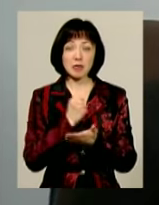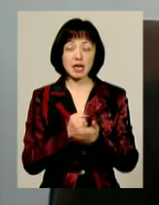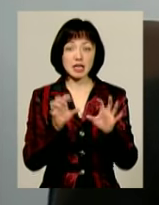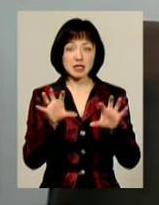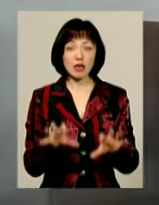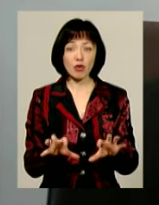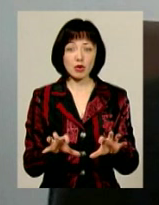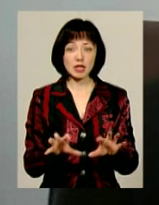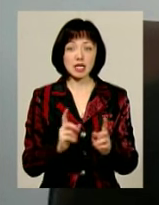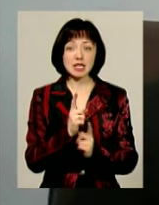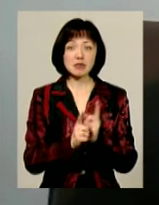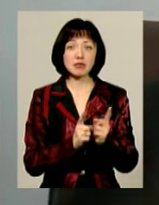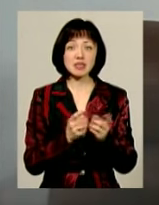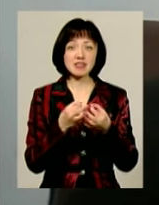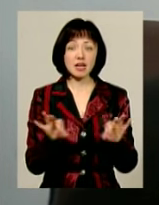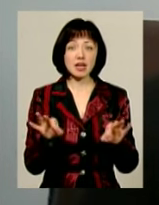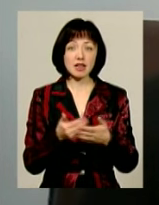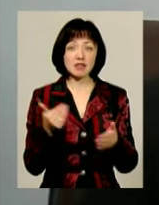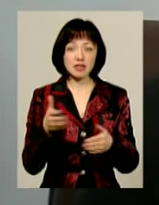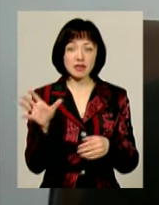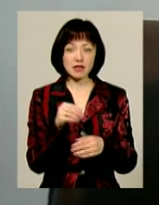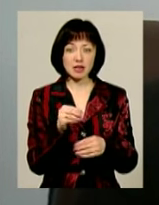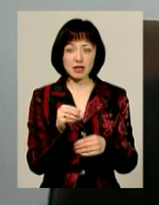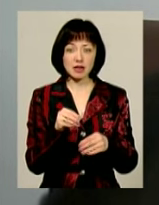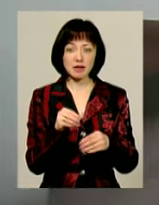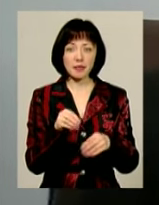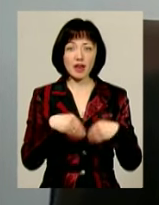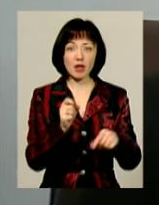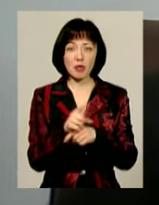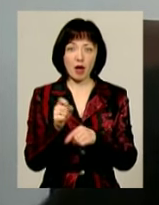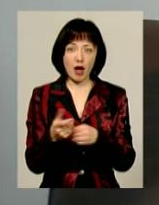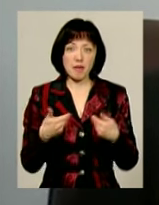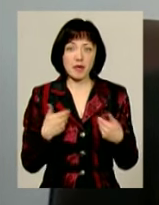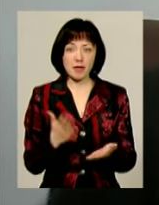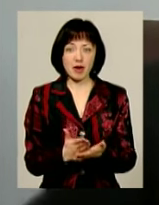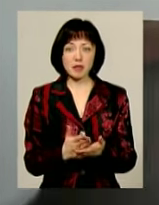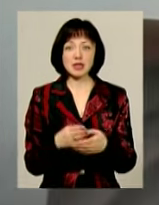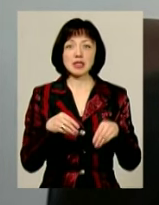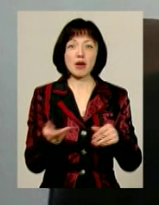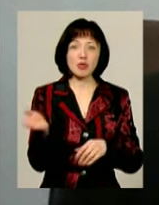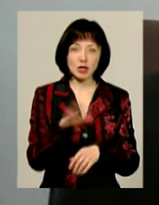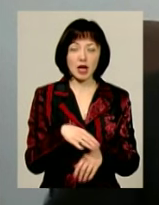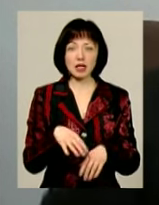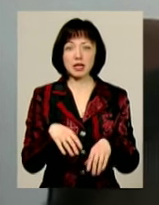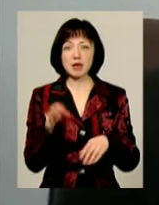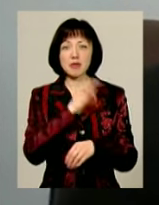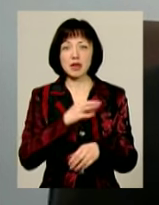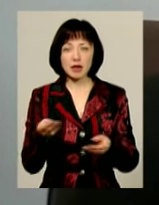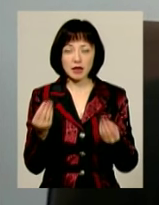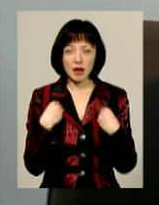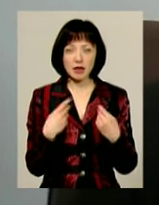закон, звільнили всіх від надали всім повноваження, ви займаєте. Землю дайте, пільги дайте,